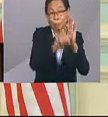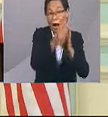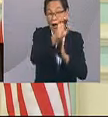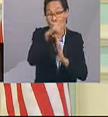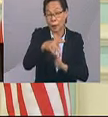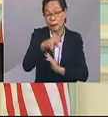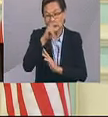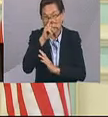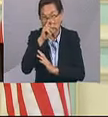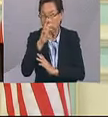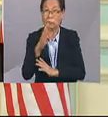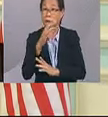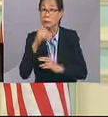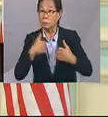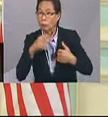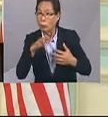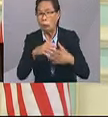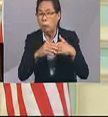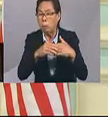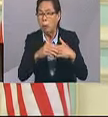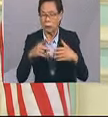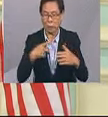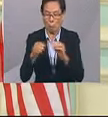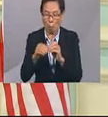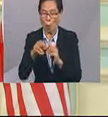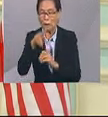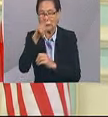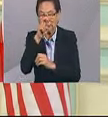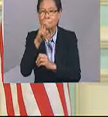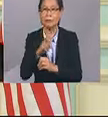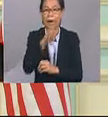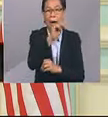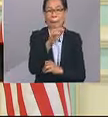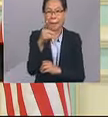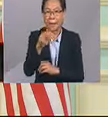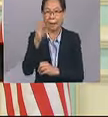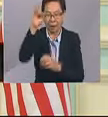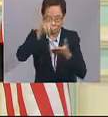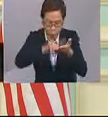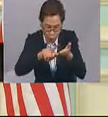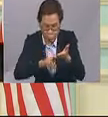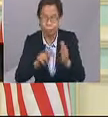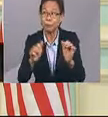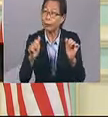ketat, kita akan lebih perketatkan. InsyaAllah MKN akan tengok perkara tersebut. Okey?